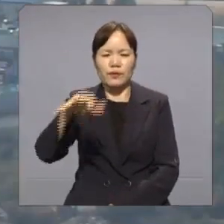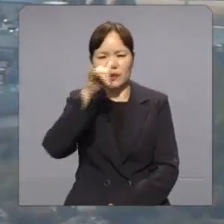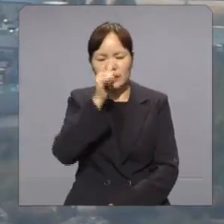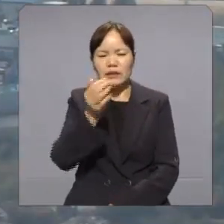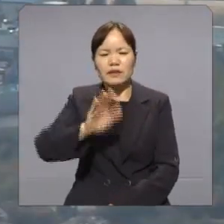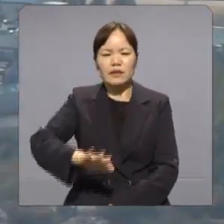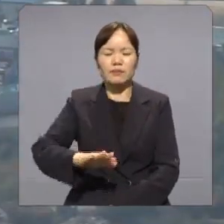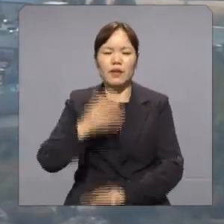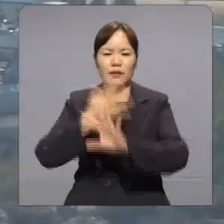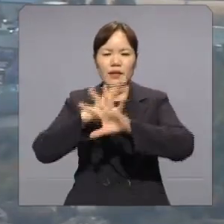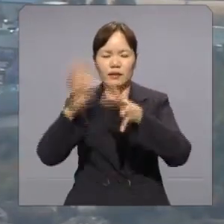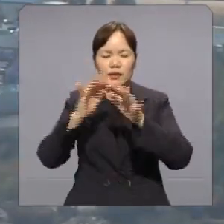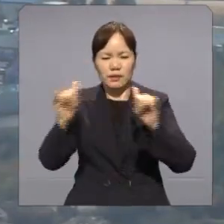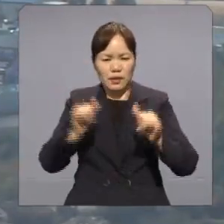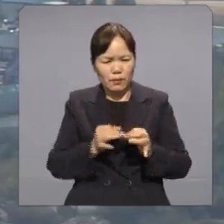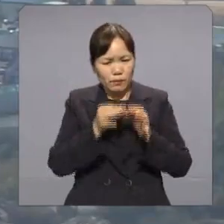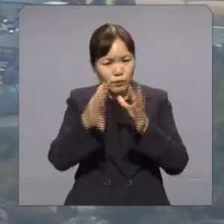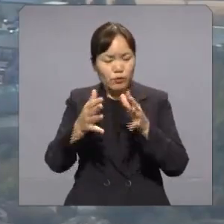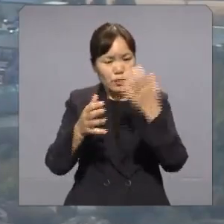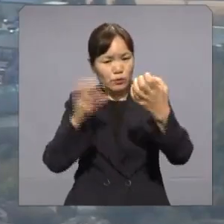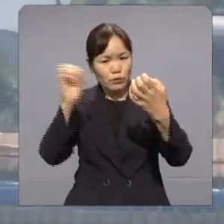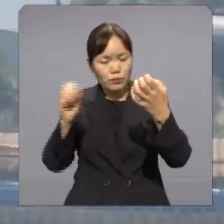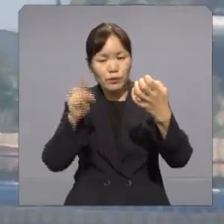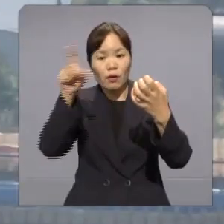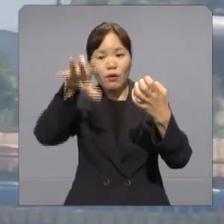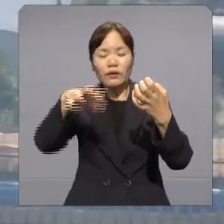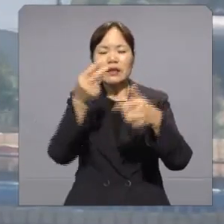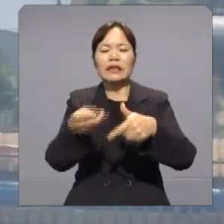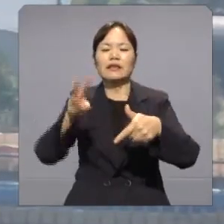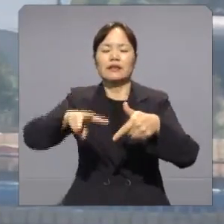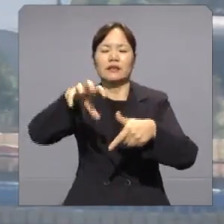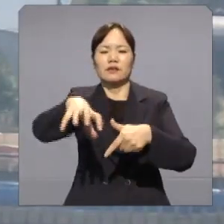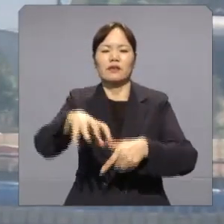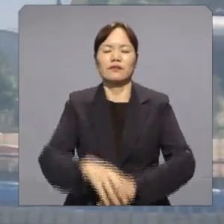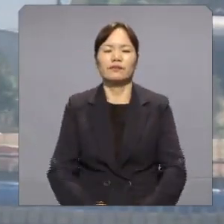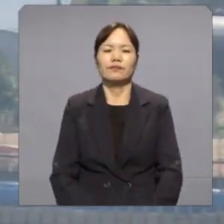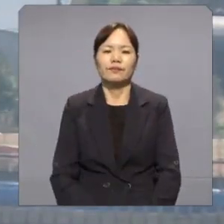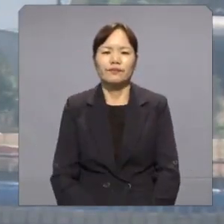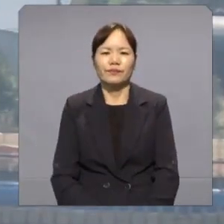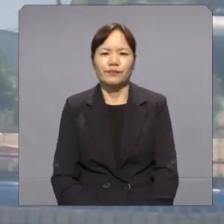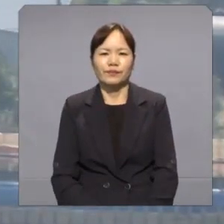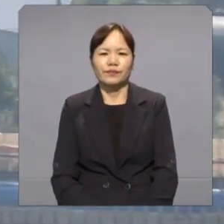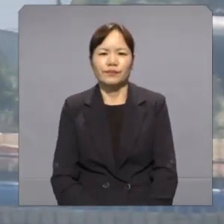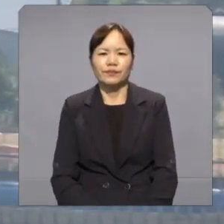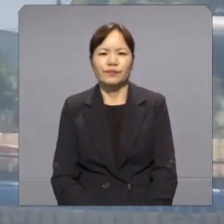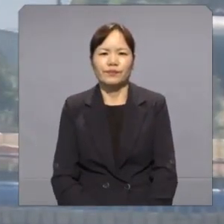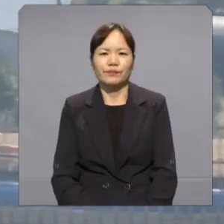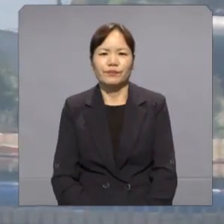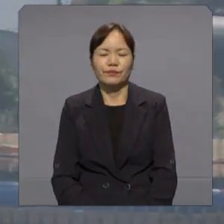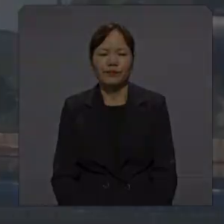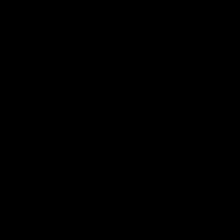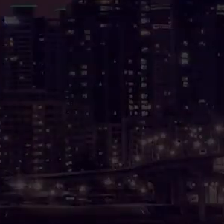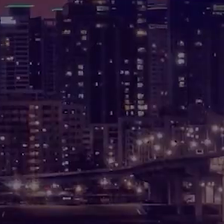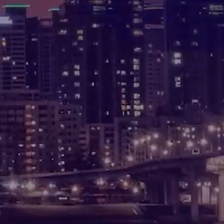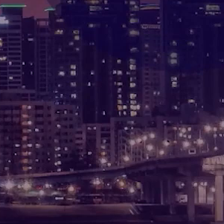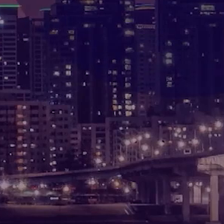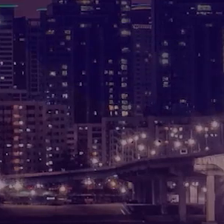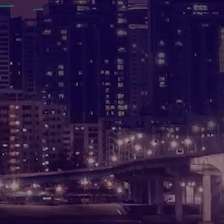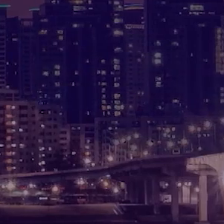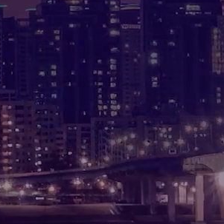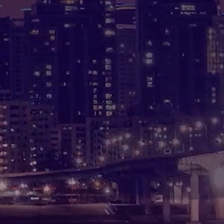있지만 외국인 투자의 90%는 인천에 몰려 있습니다 OBS 뉴스 갈태호입니다